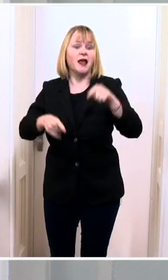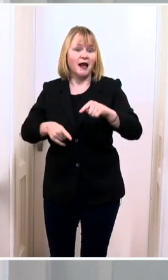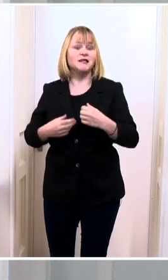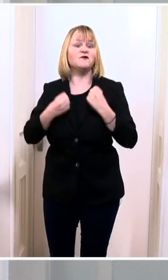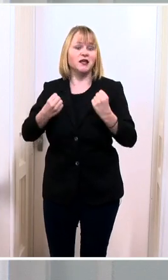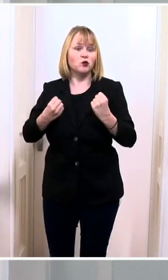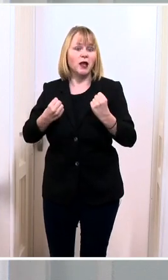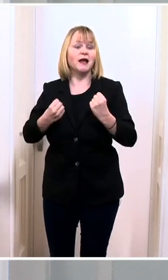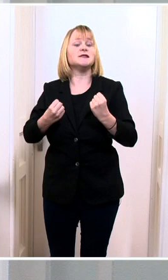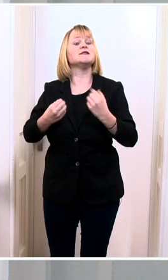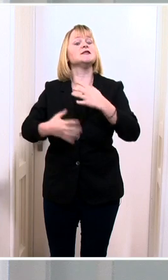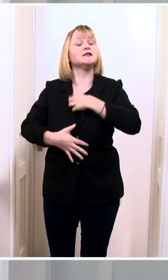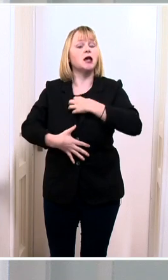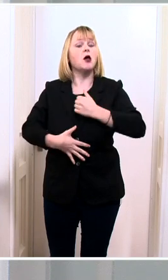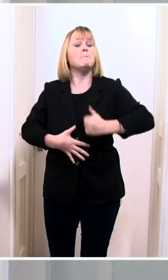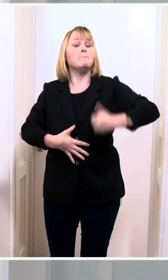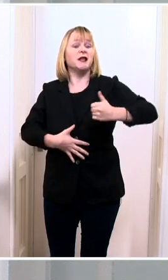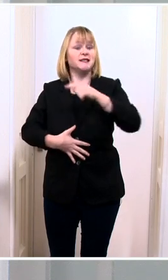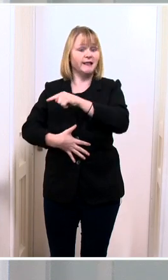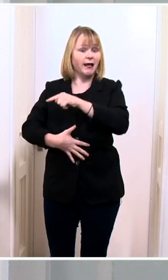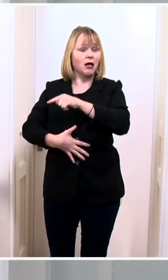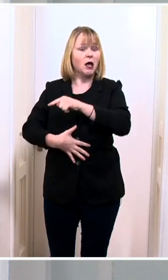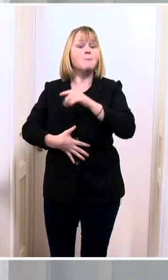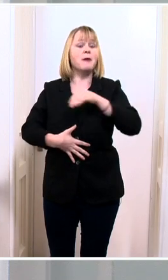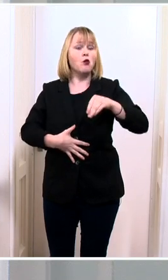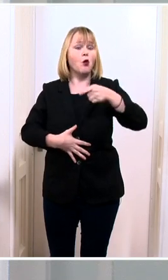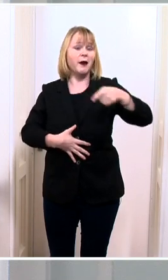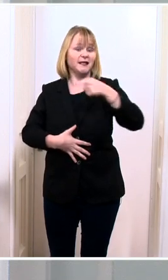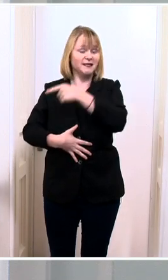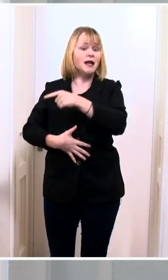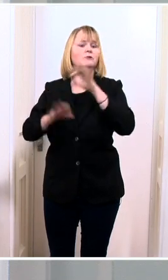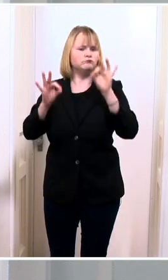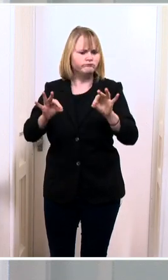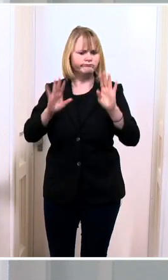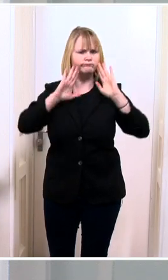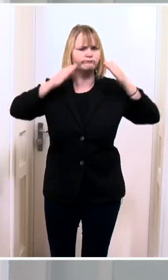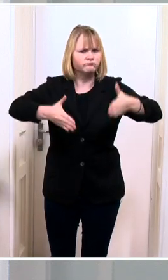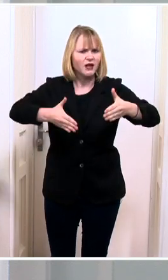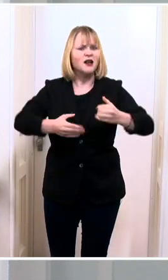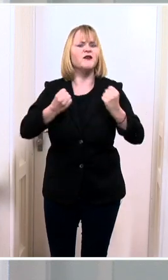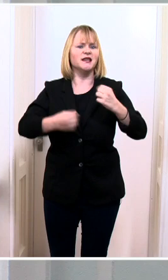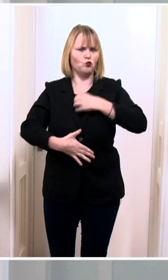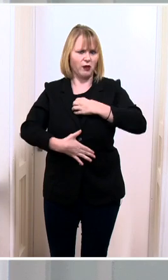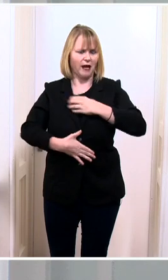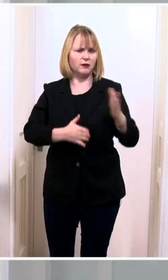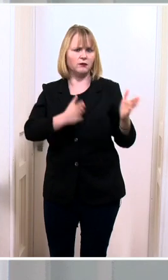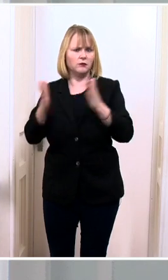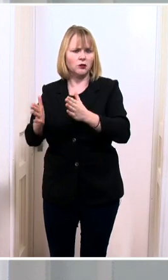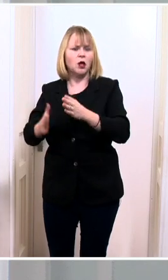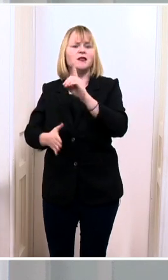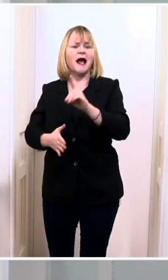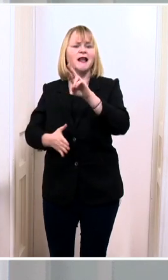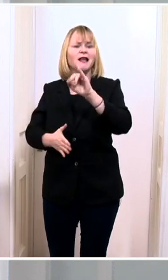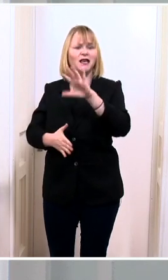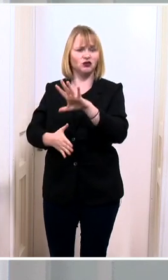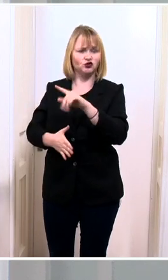Mauro Pedrazzini schwerpunktmäßig auf das Thema Impfungen eingehen und Wirtschaftsminister Daniel Riesch auf die Situation